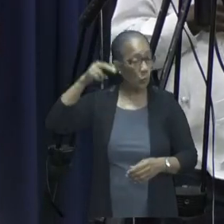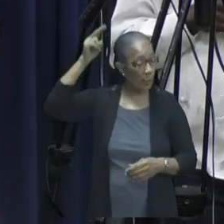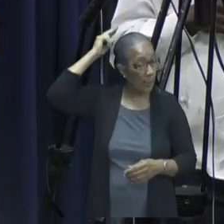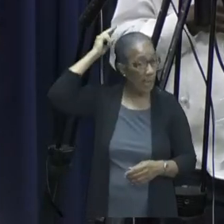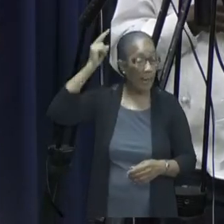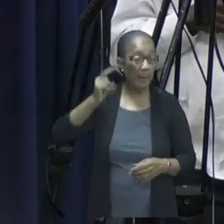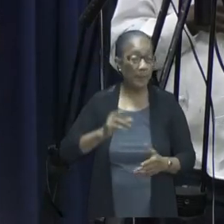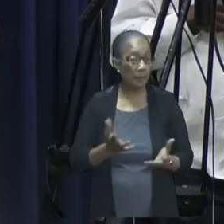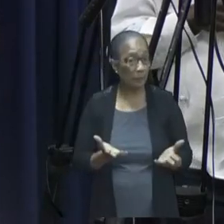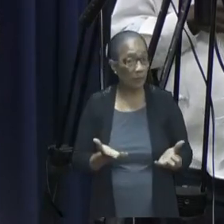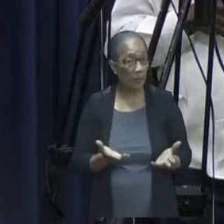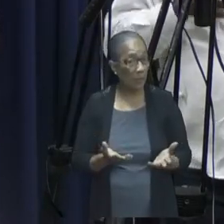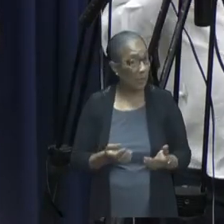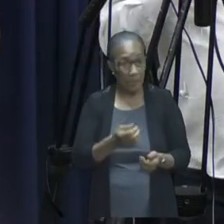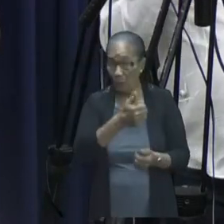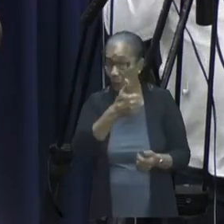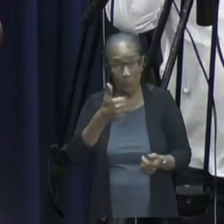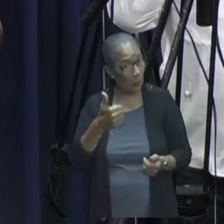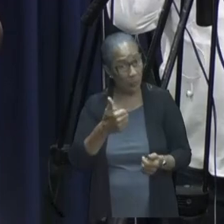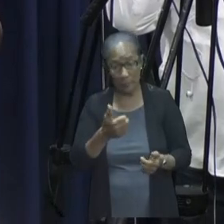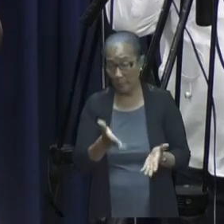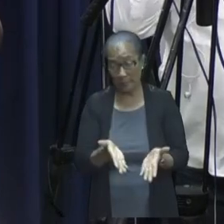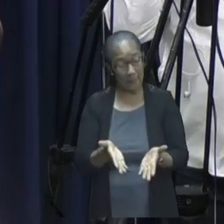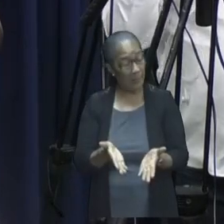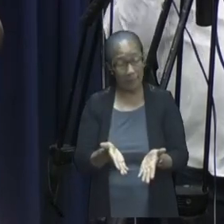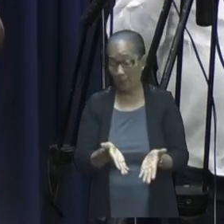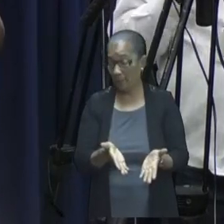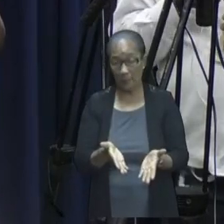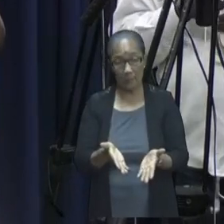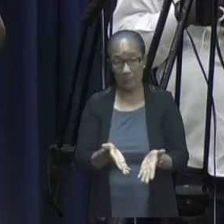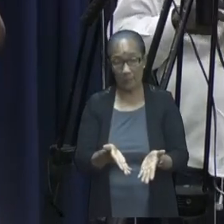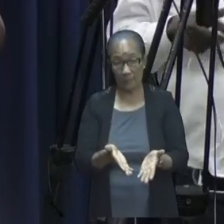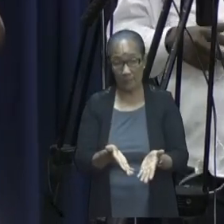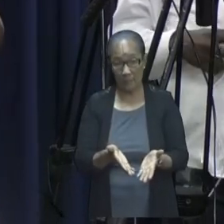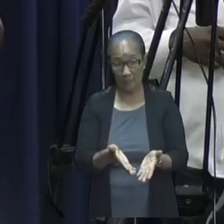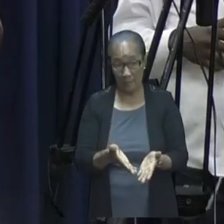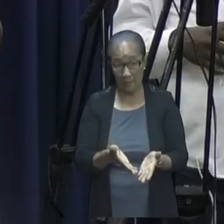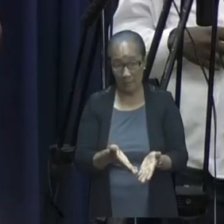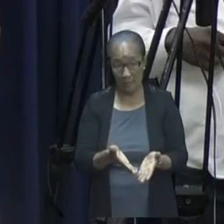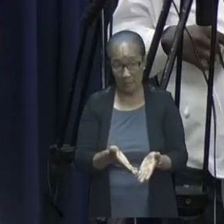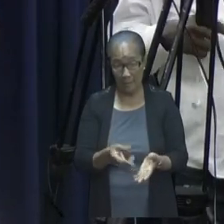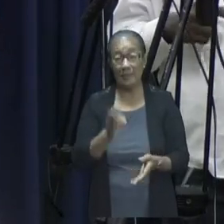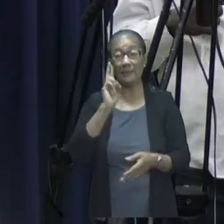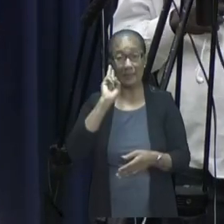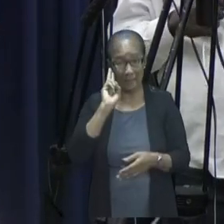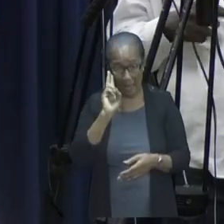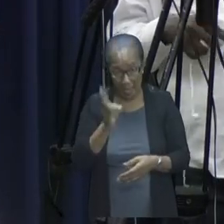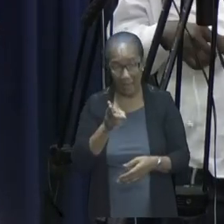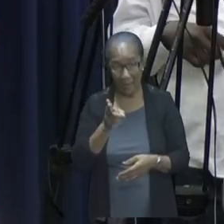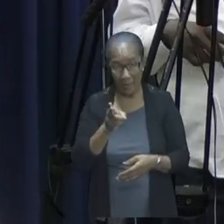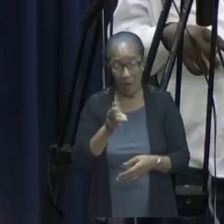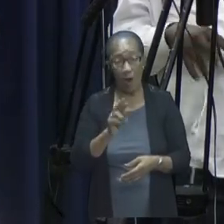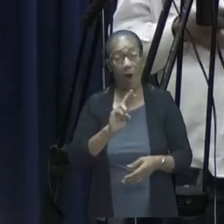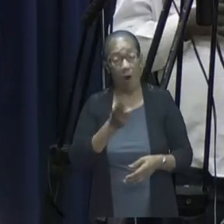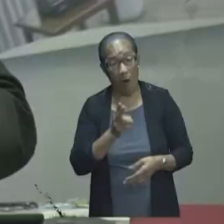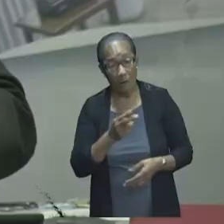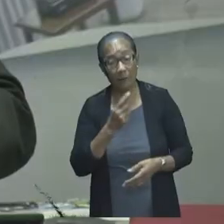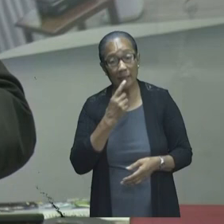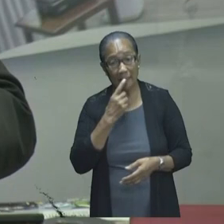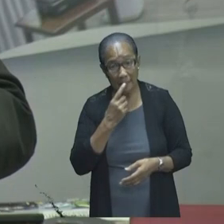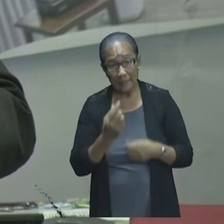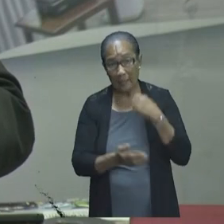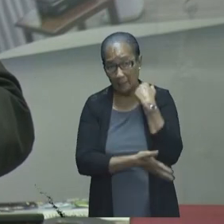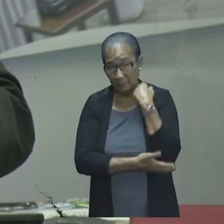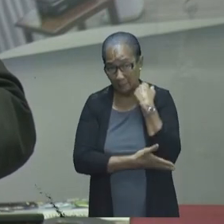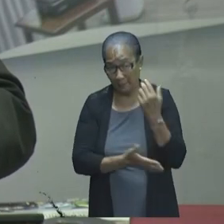zo gunstig voor staat is dit feit nieuws hey president staan we er werkelijk niet